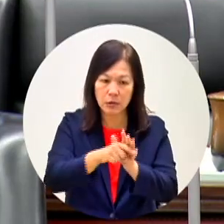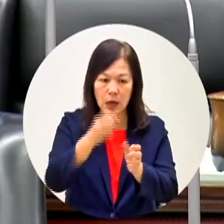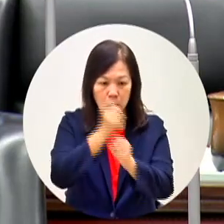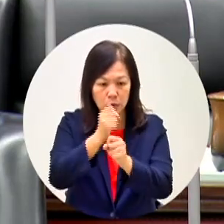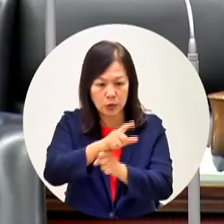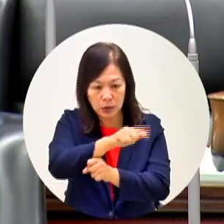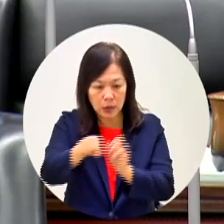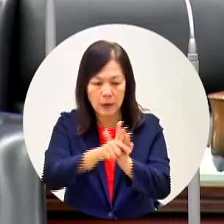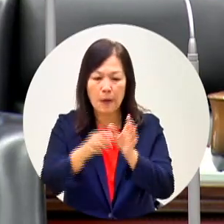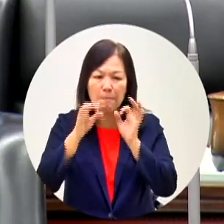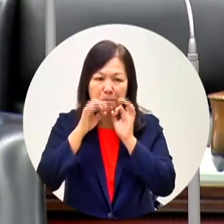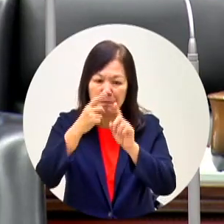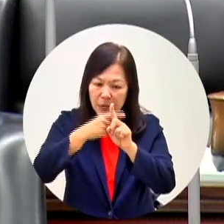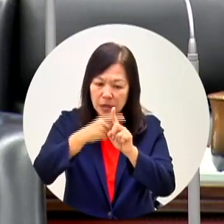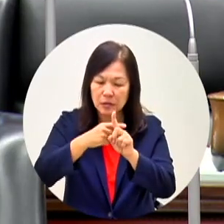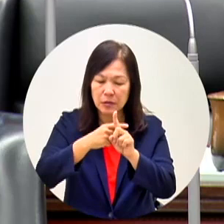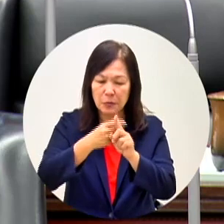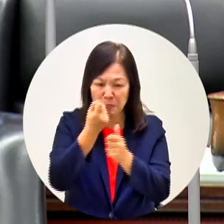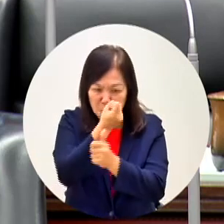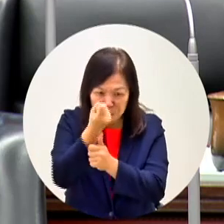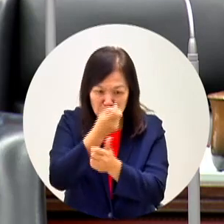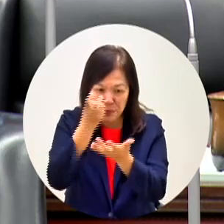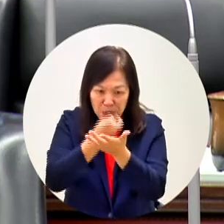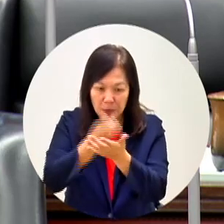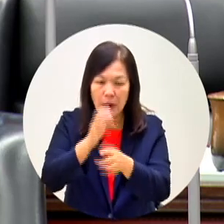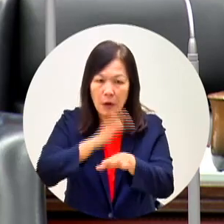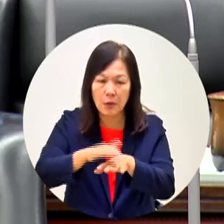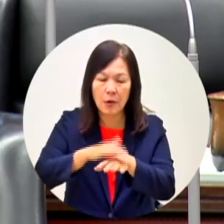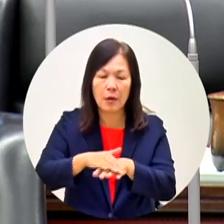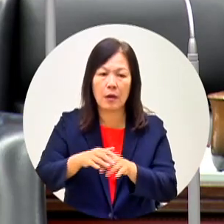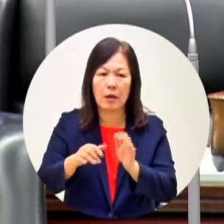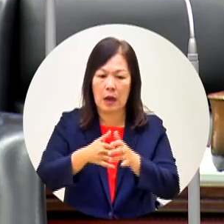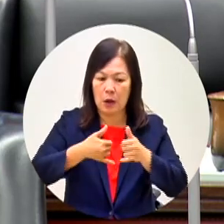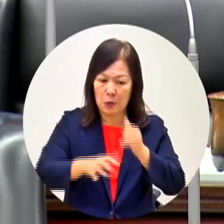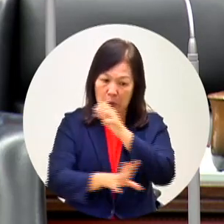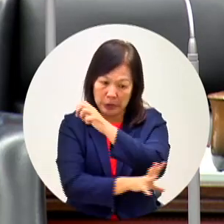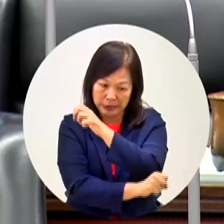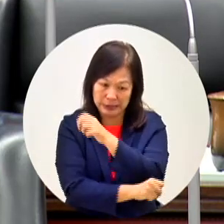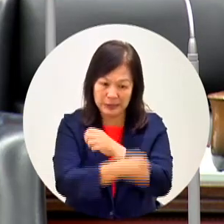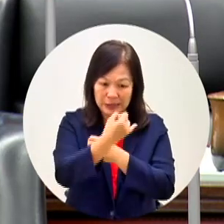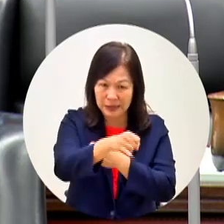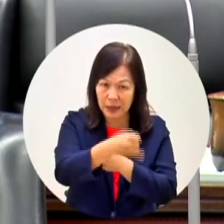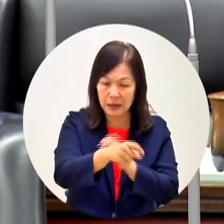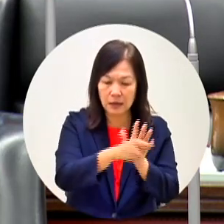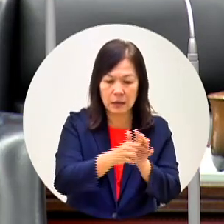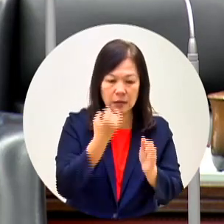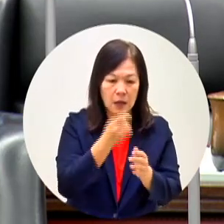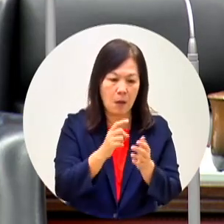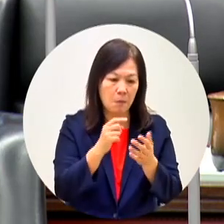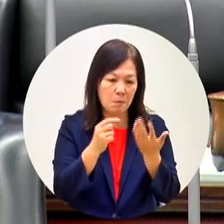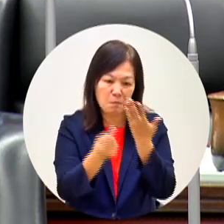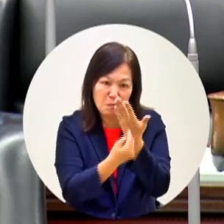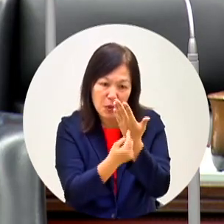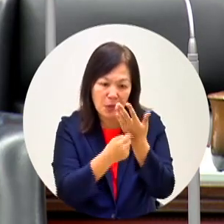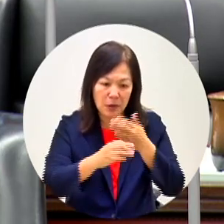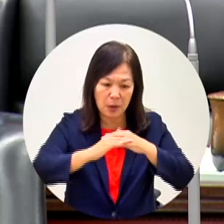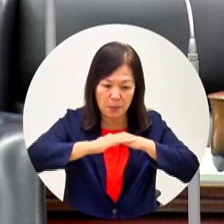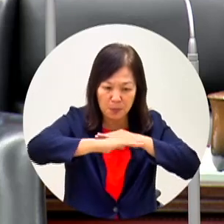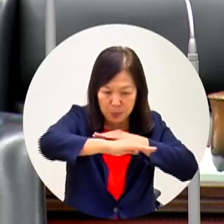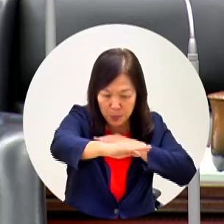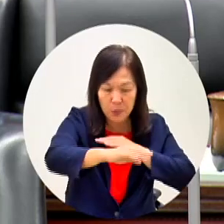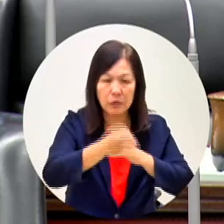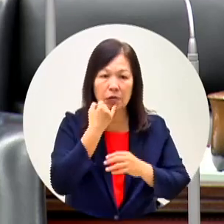路基不好的部分，不能只有表面的去做险铺，必须从路基开始